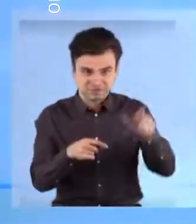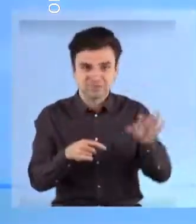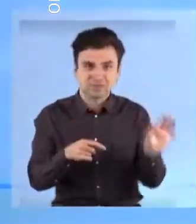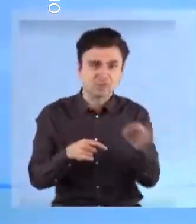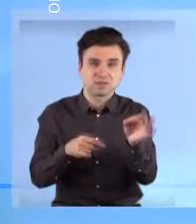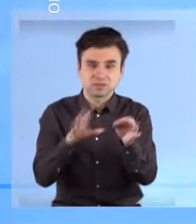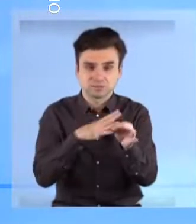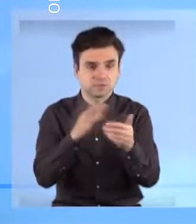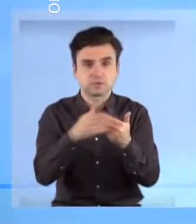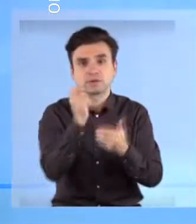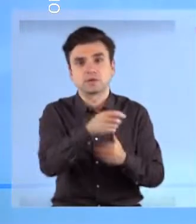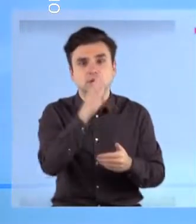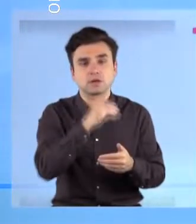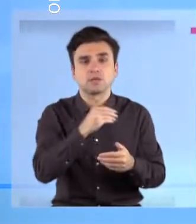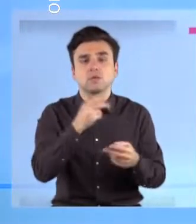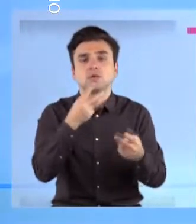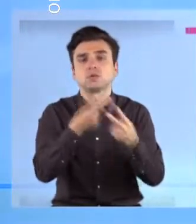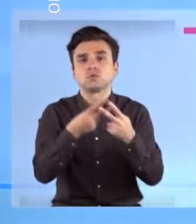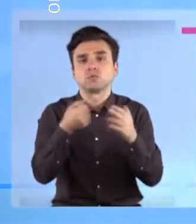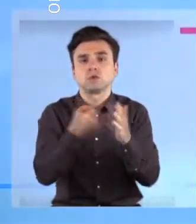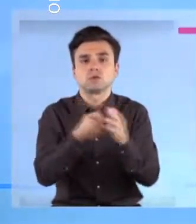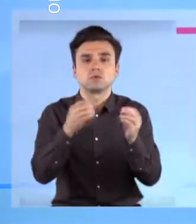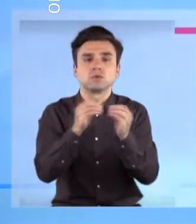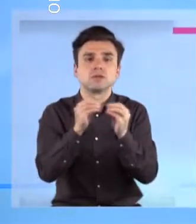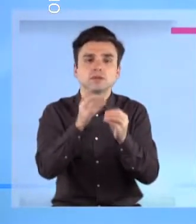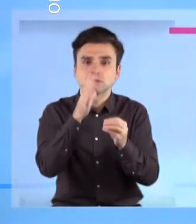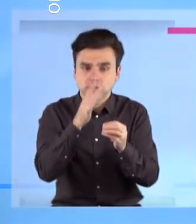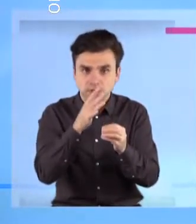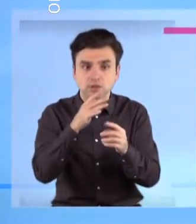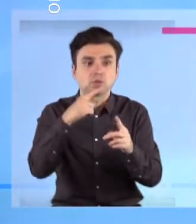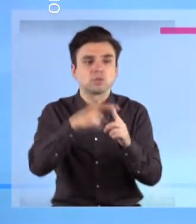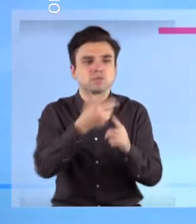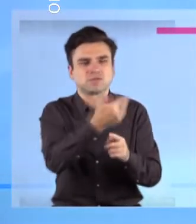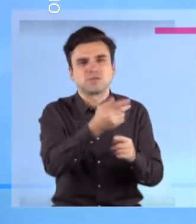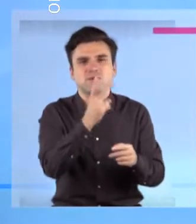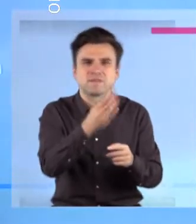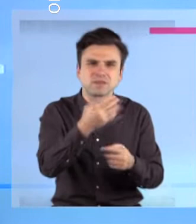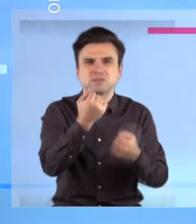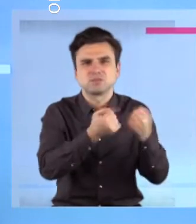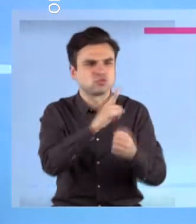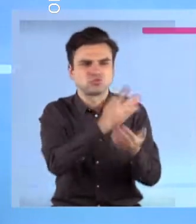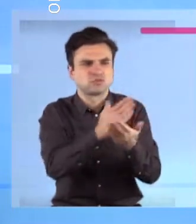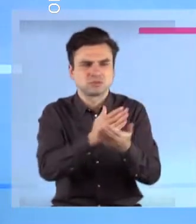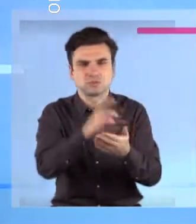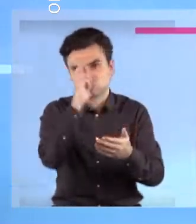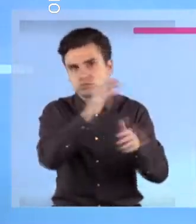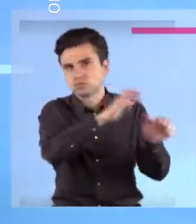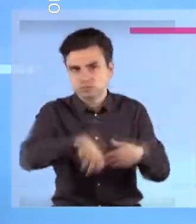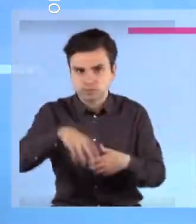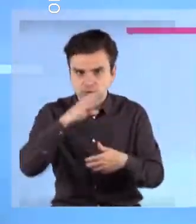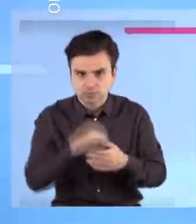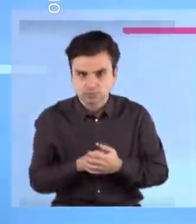документів, зброя та, головне, майстерність. Усі ці тонкощі та секрети – запорука вдалого полювання. Їх має знати